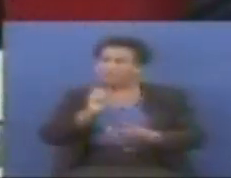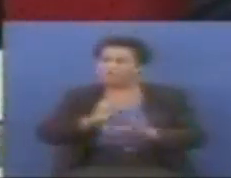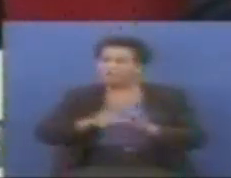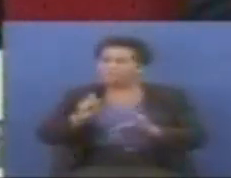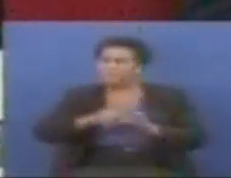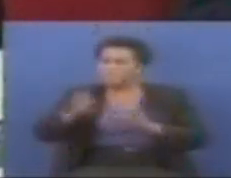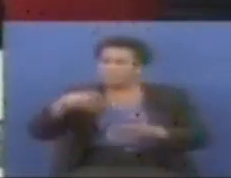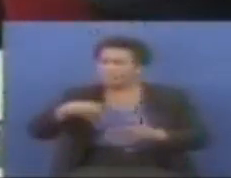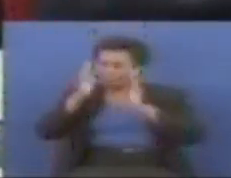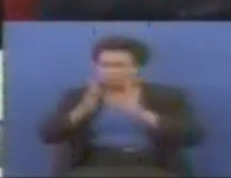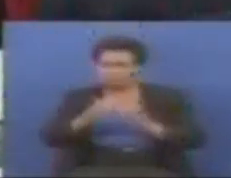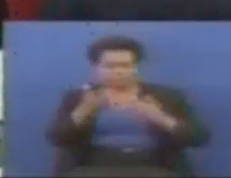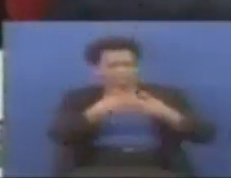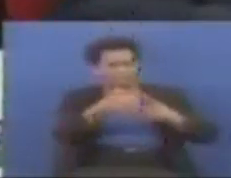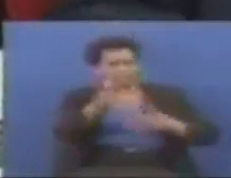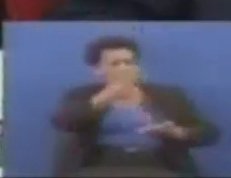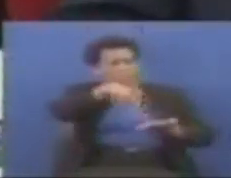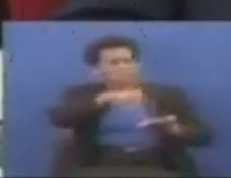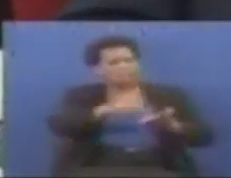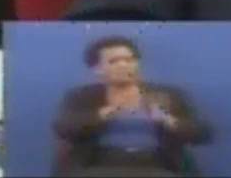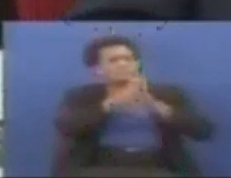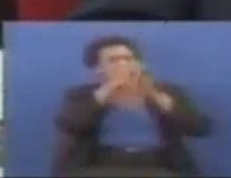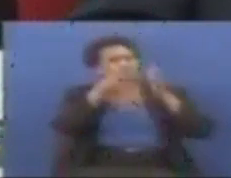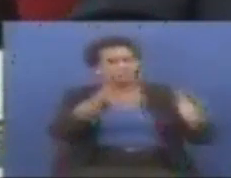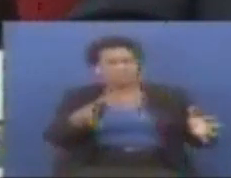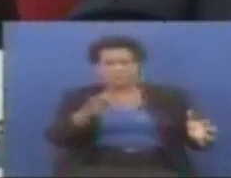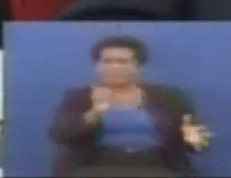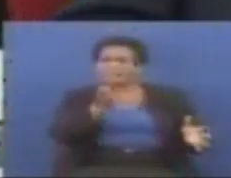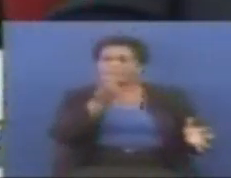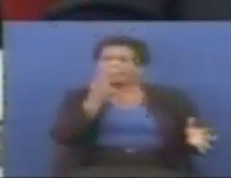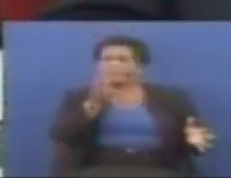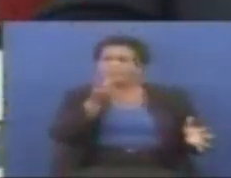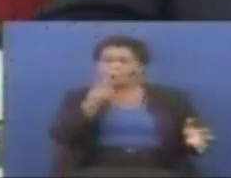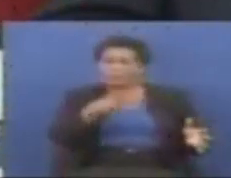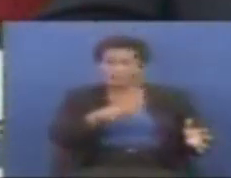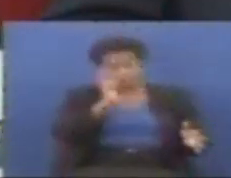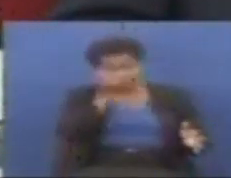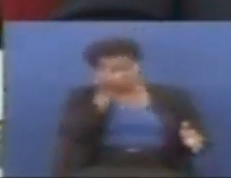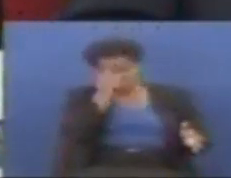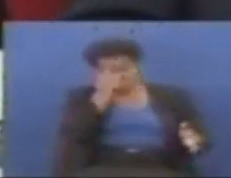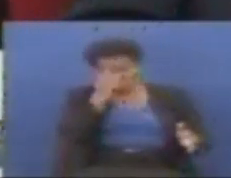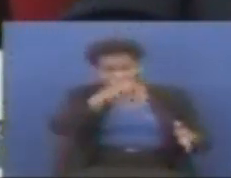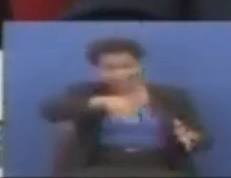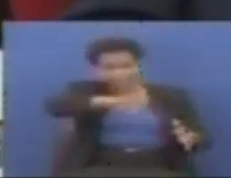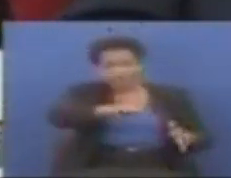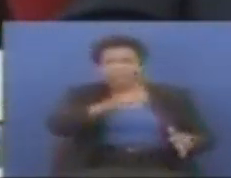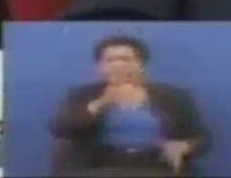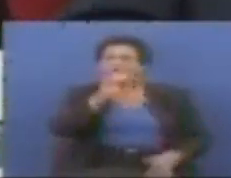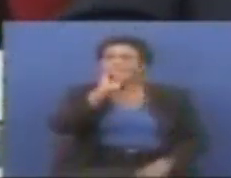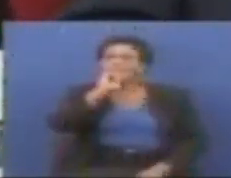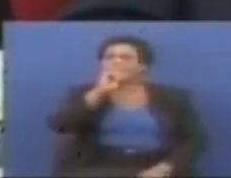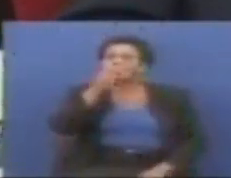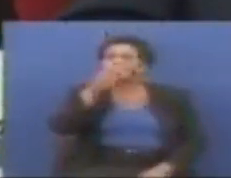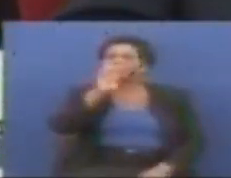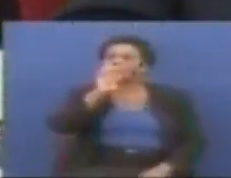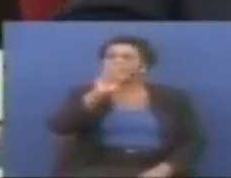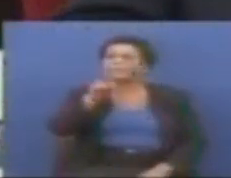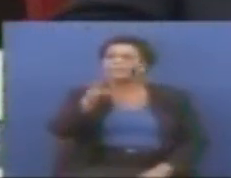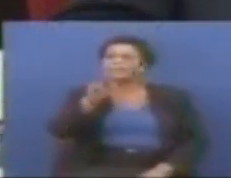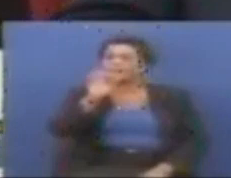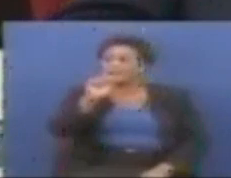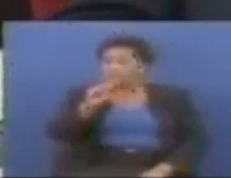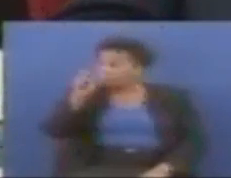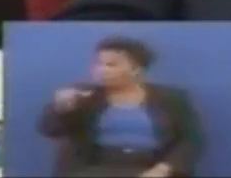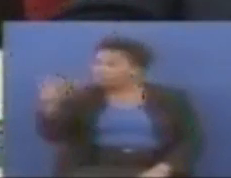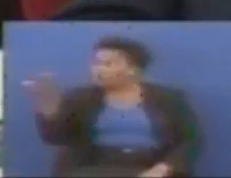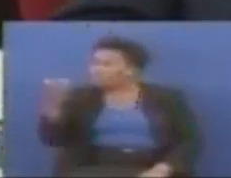na Watanzania wote, lakini vile vile niungane na wabunge wote na hasa kamati ya